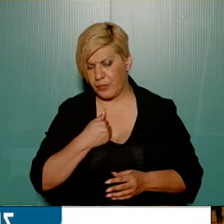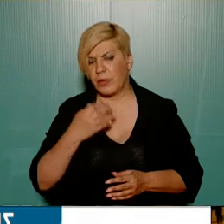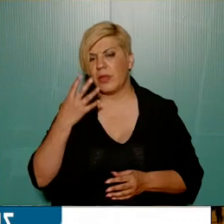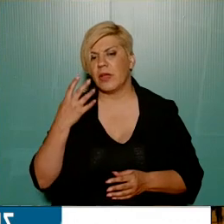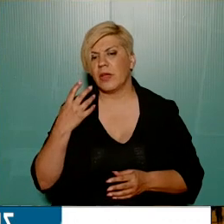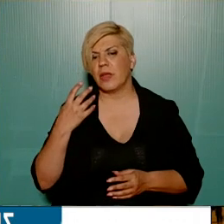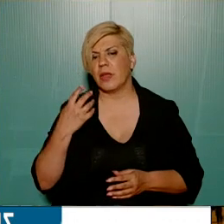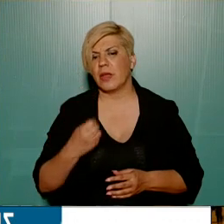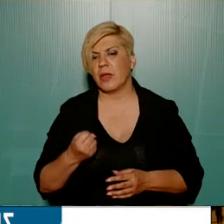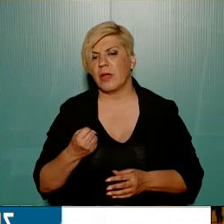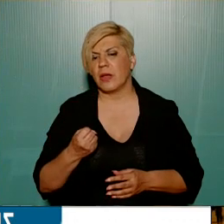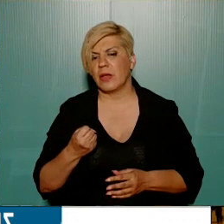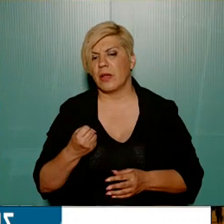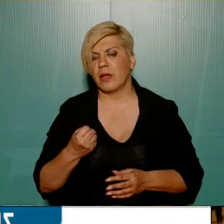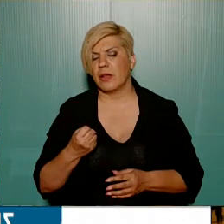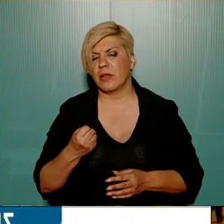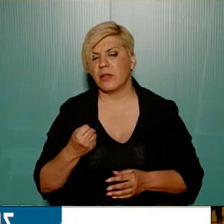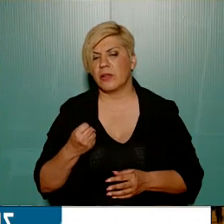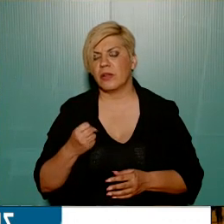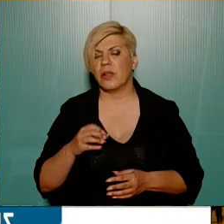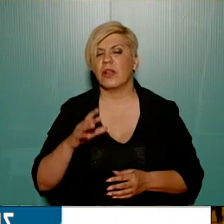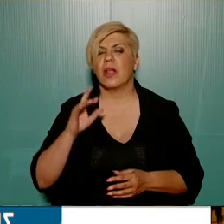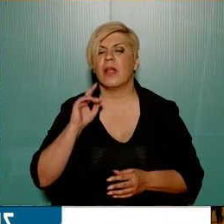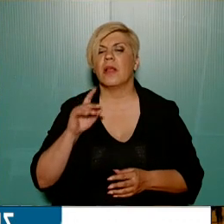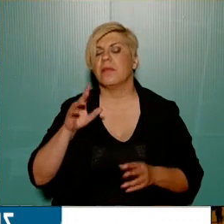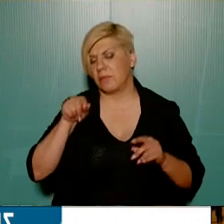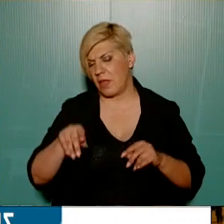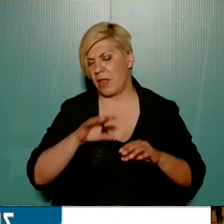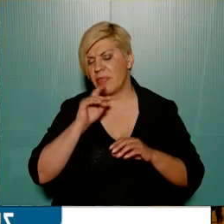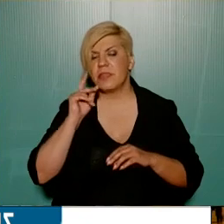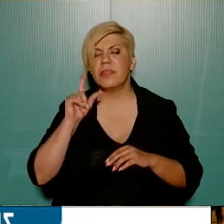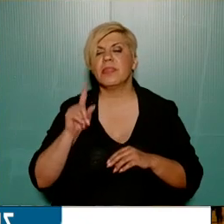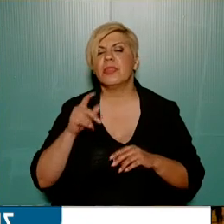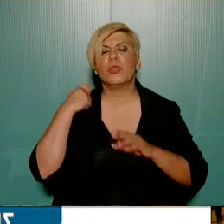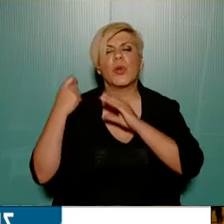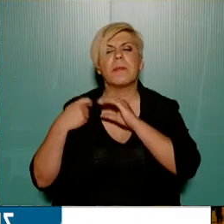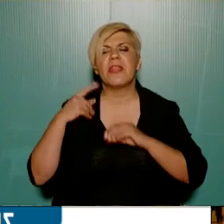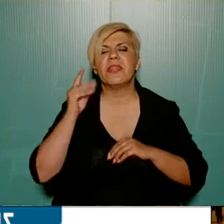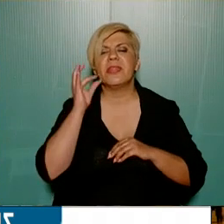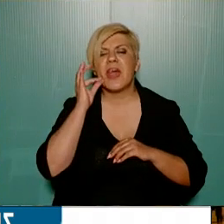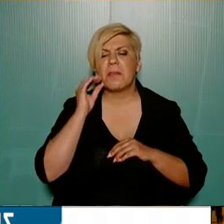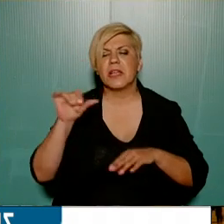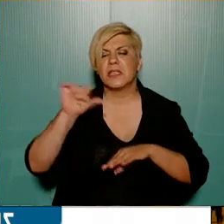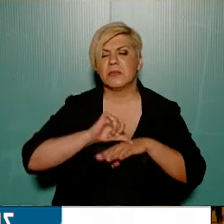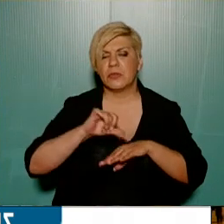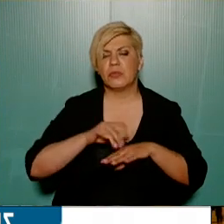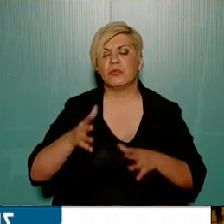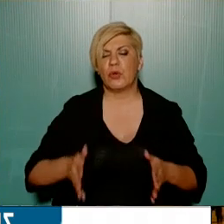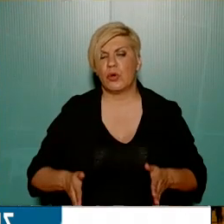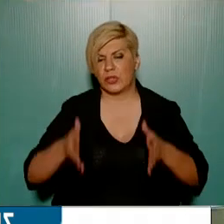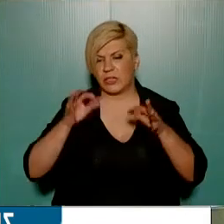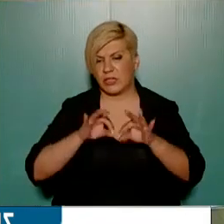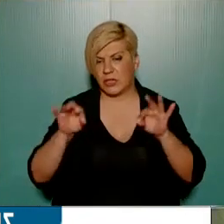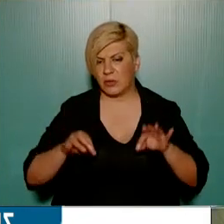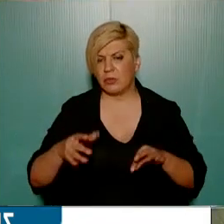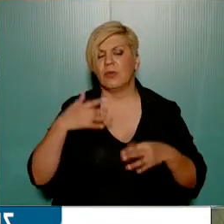υπάρχει στο δέρμα της πόλης ένα ντοκιμαντέρ που αφορά σε αυτό το κτίριο, το